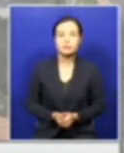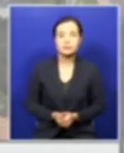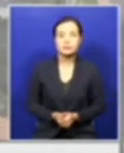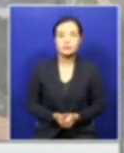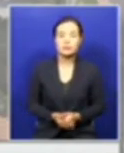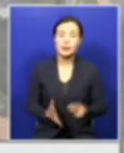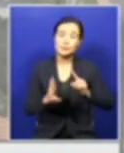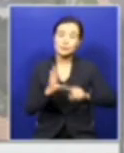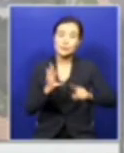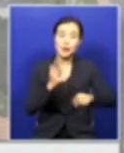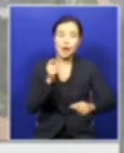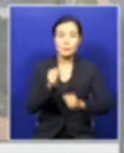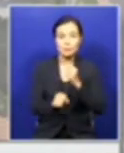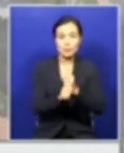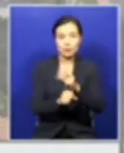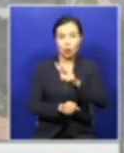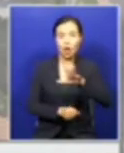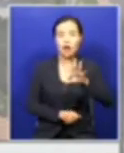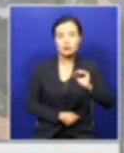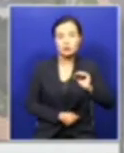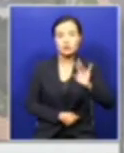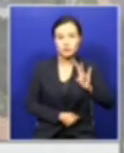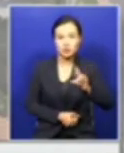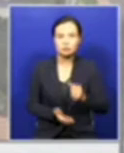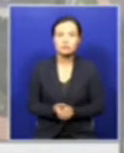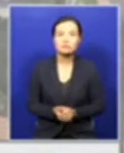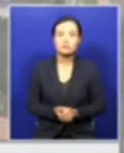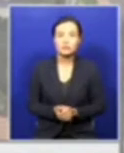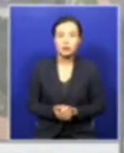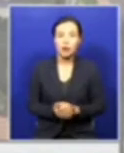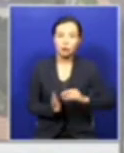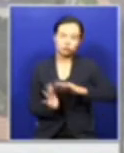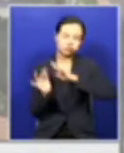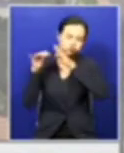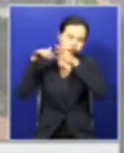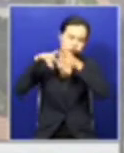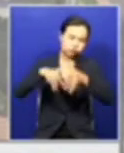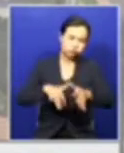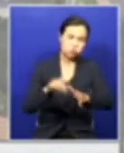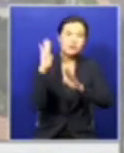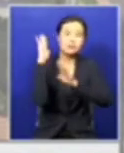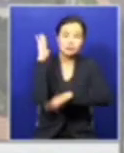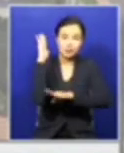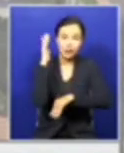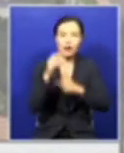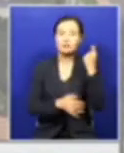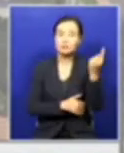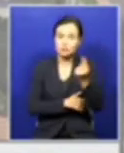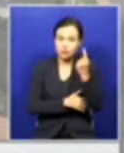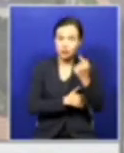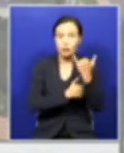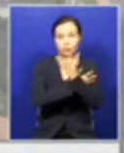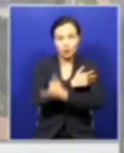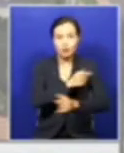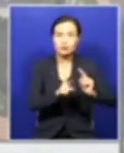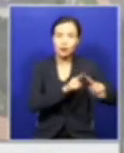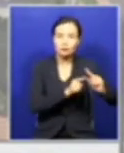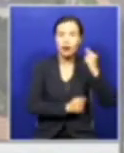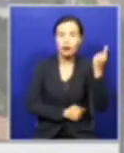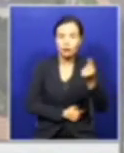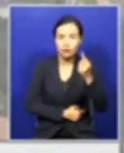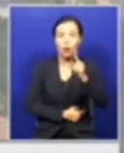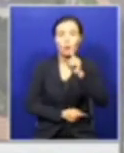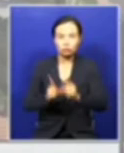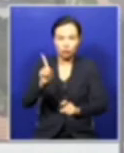ายปี2547เกิดภัยพิบัติสึนามิทำให้มีนักท่องเที่ยวทั้งชาวไทยและชาวต่างชาติเสียชี